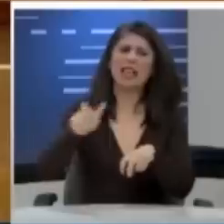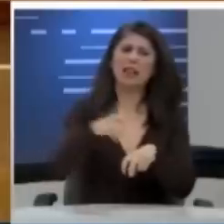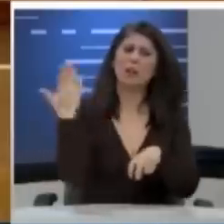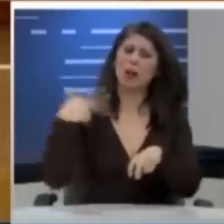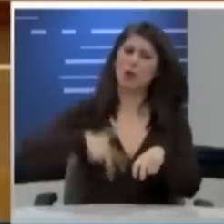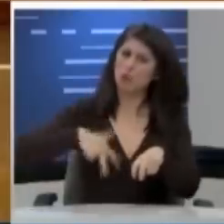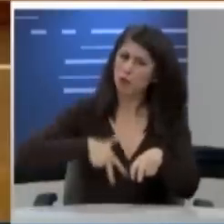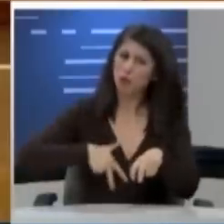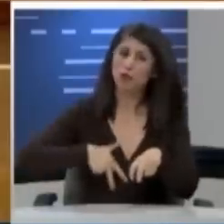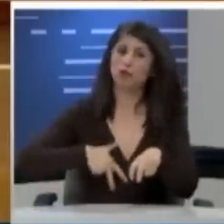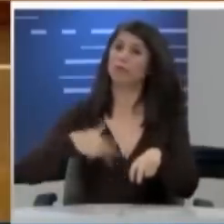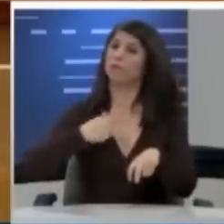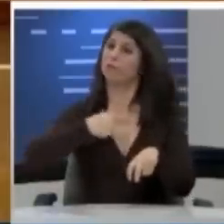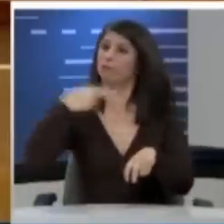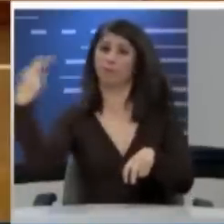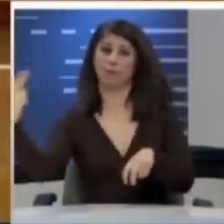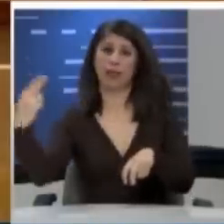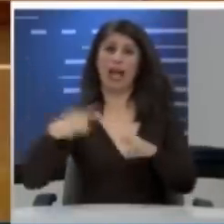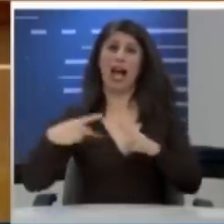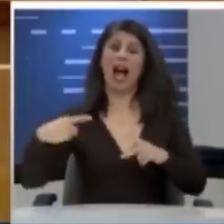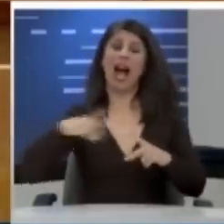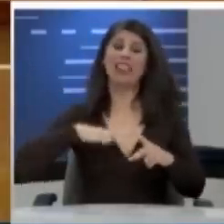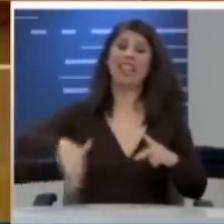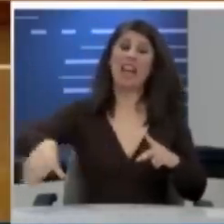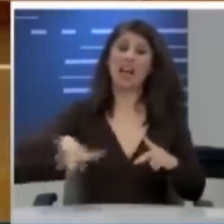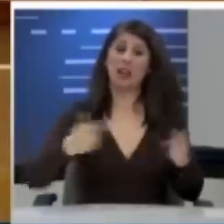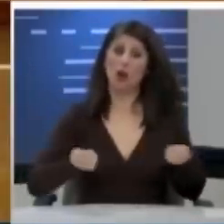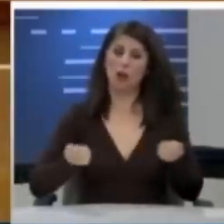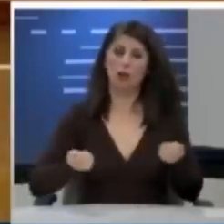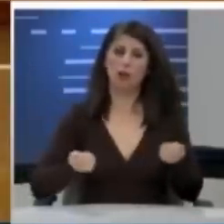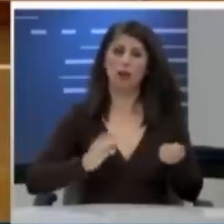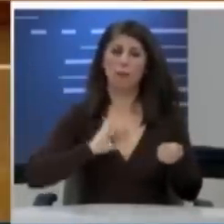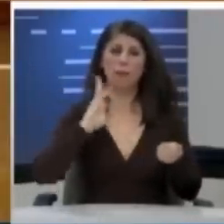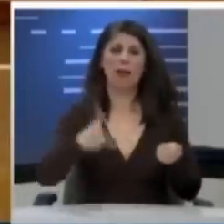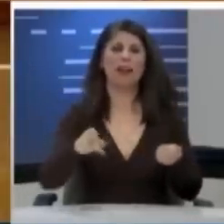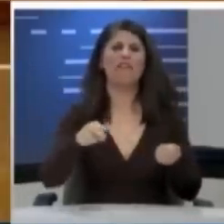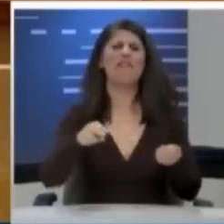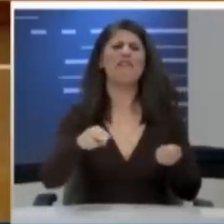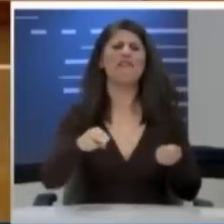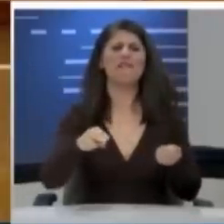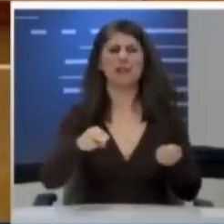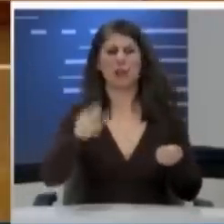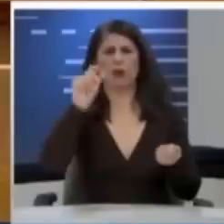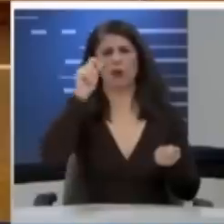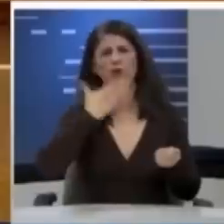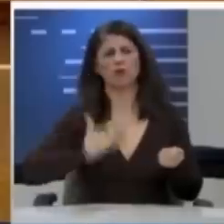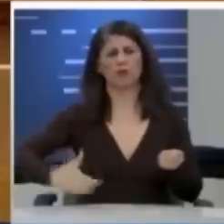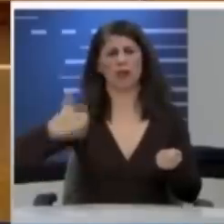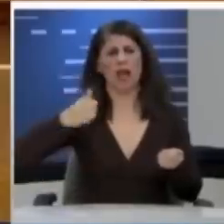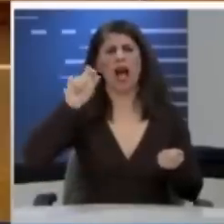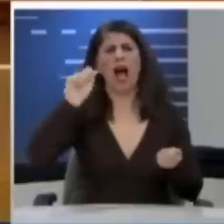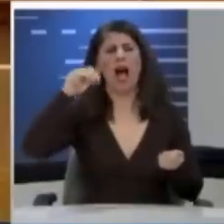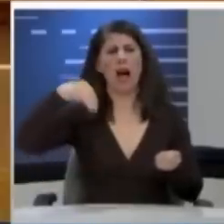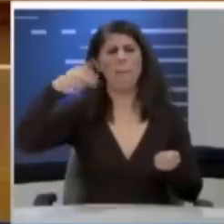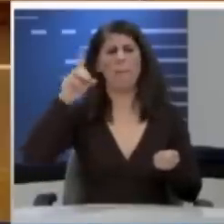πρώην υπουργούς που διέπρεψαν στο αντιλαϊκό έργο, μέχρι φίλους του Αμβρόσιου, κατά ομολογία του ημνητή του